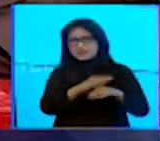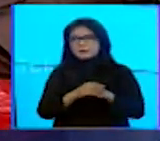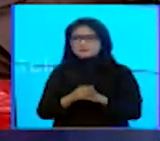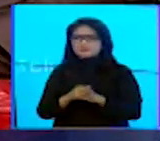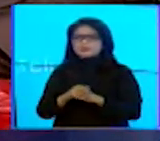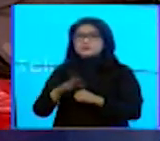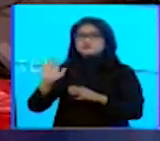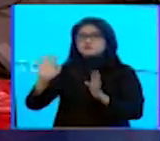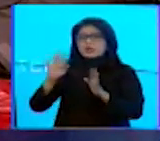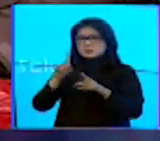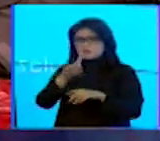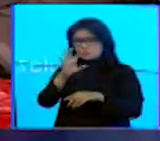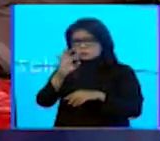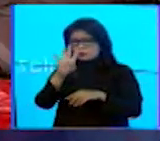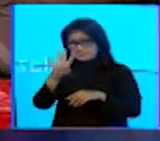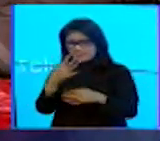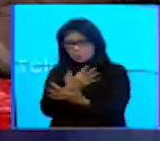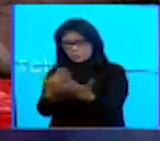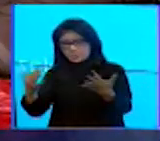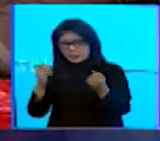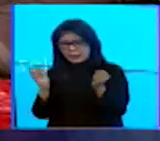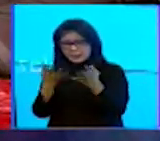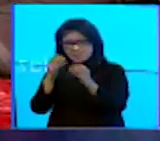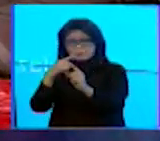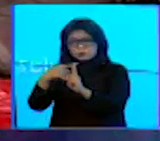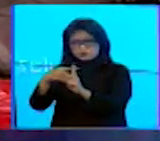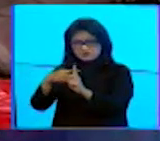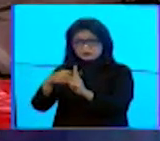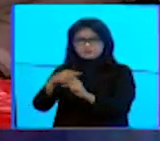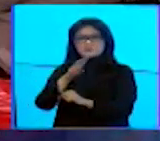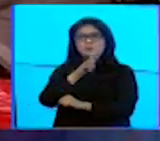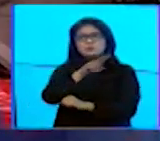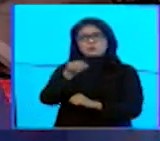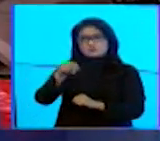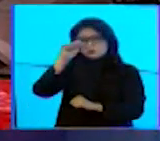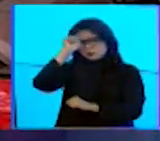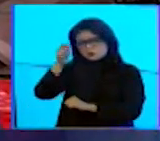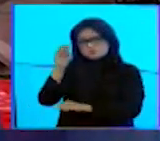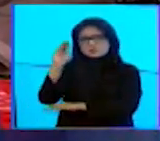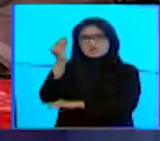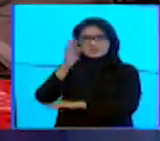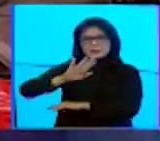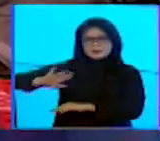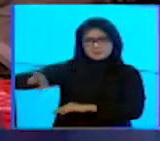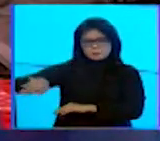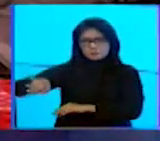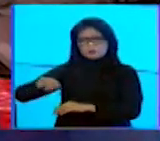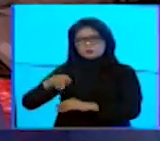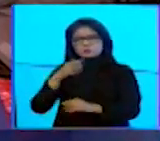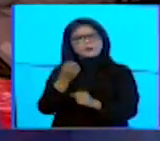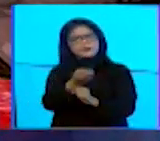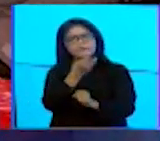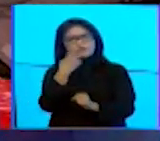RT 03, RW 03 Cipayung, Jakarta Timur, saat ini sudah berkurang 2 warga yang positif, di mana hari ini jumlahnya hanya